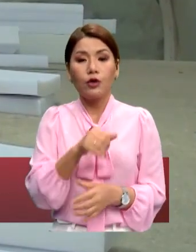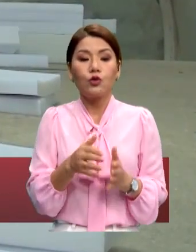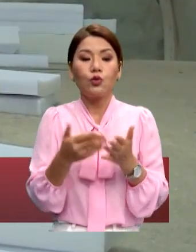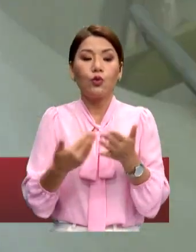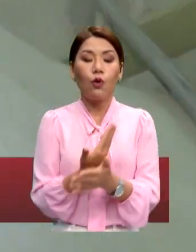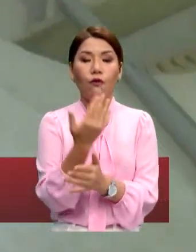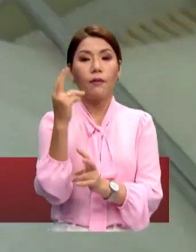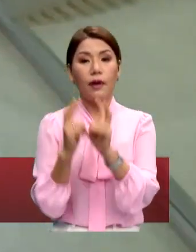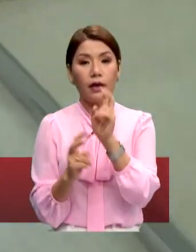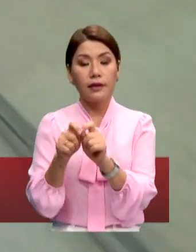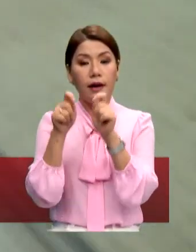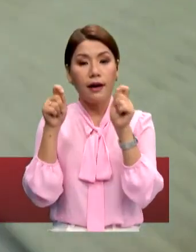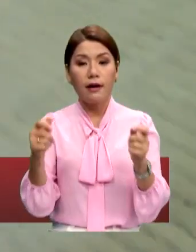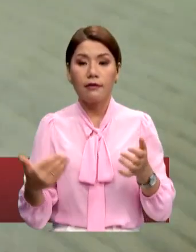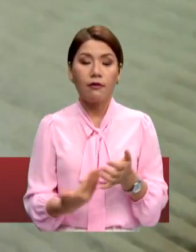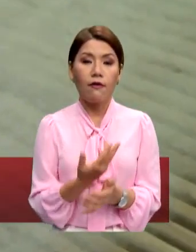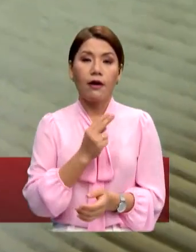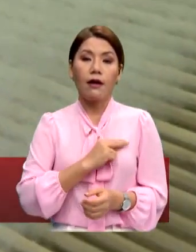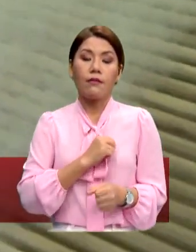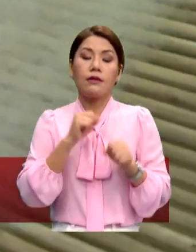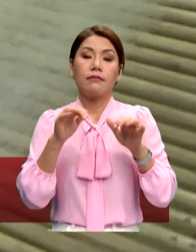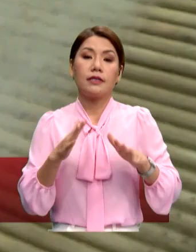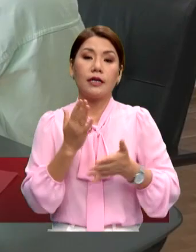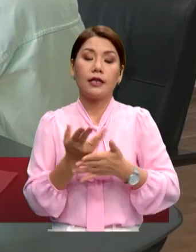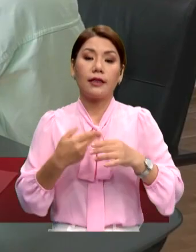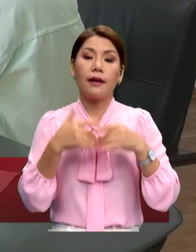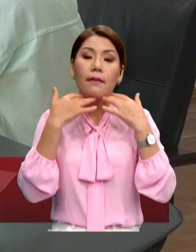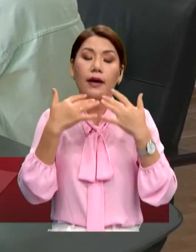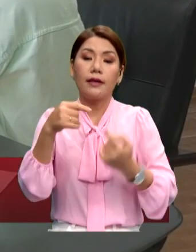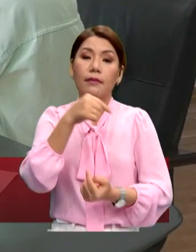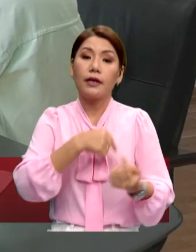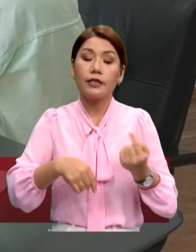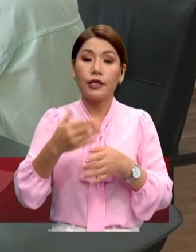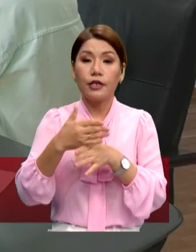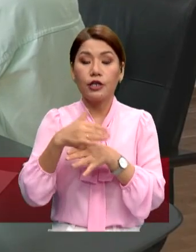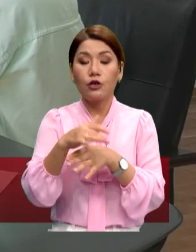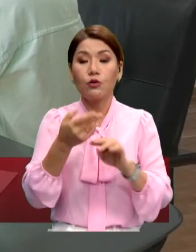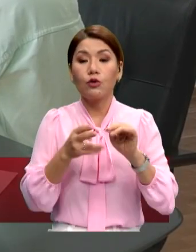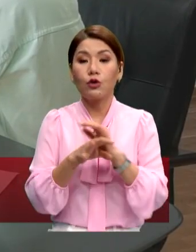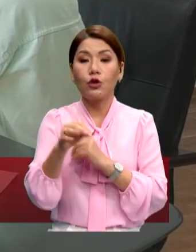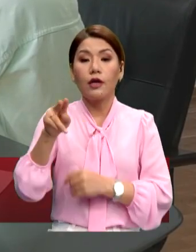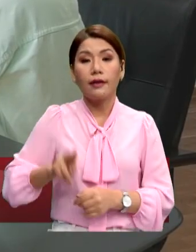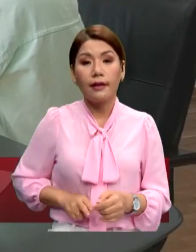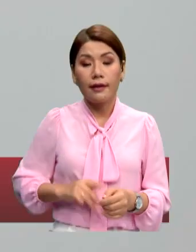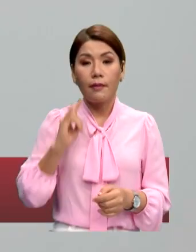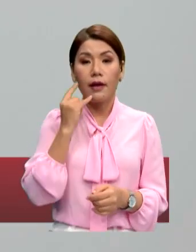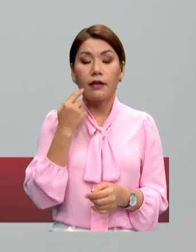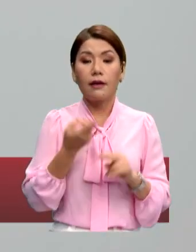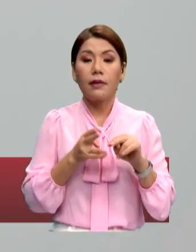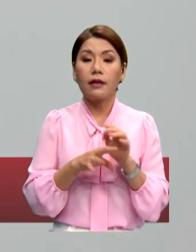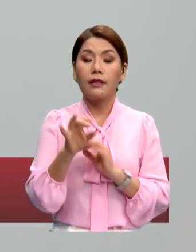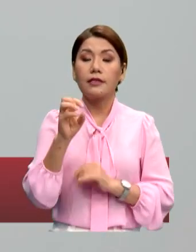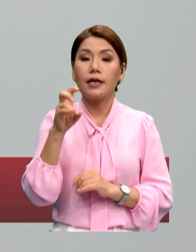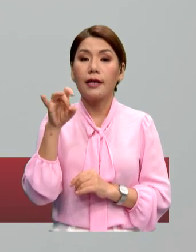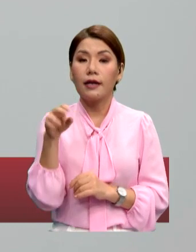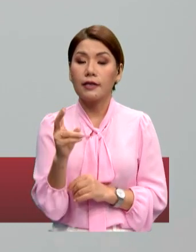новые производства и появятся новые рабочие места. Потребность бизнеса в кредитах подтверждает и директор Павлодарской палаты предпринимателей